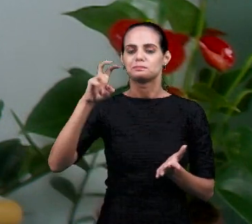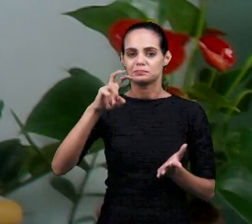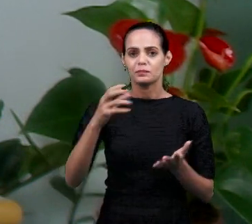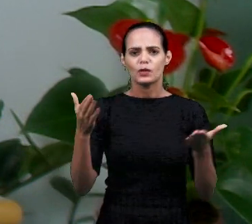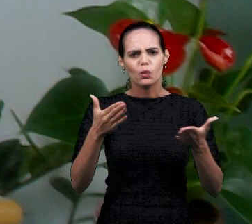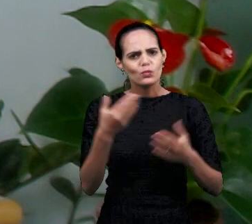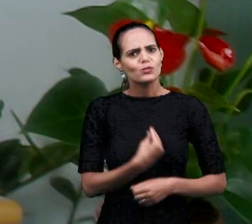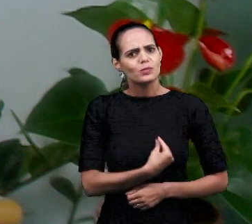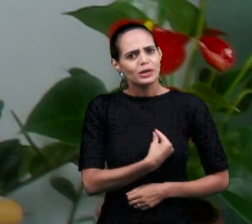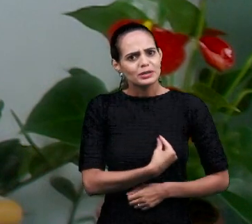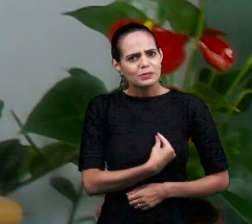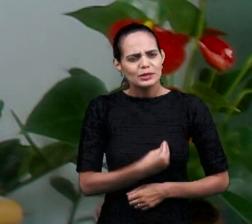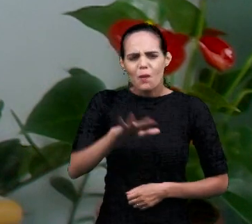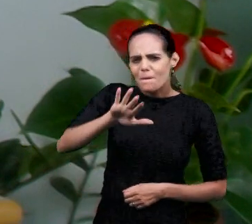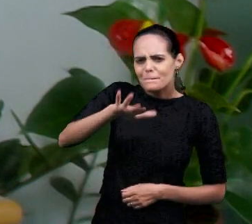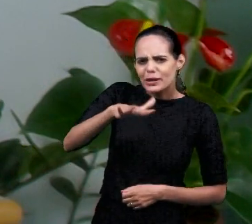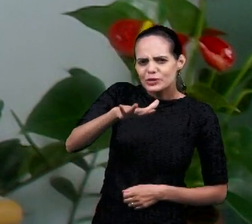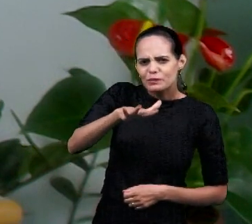près